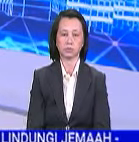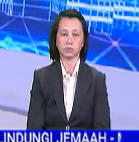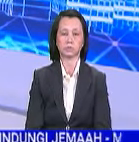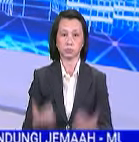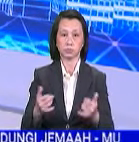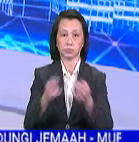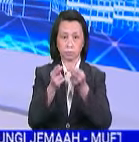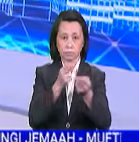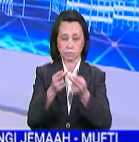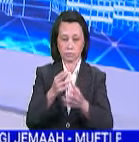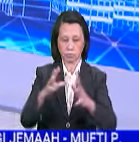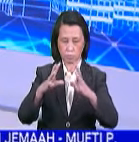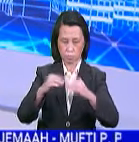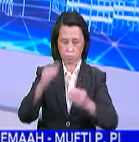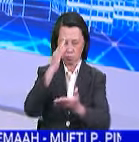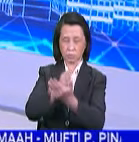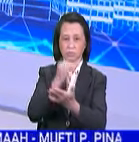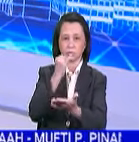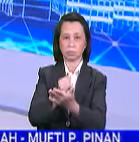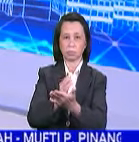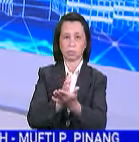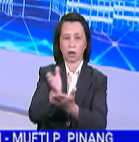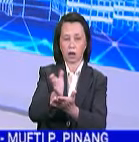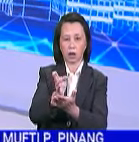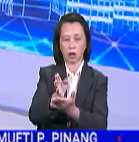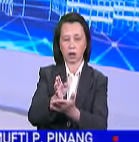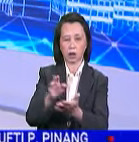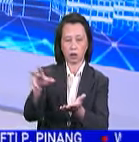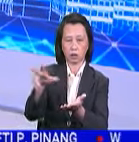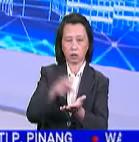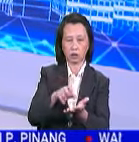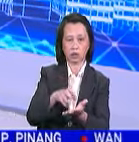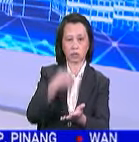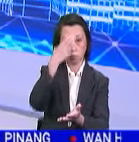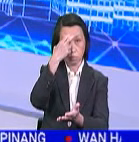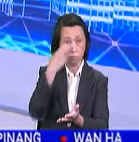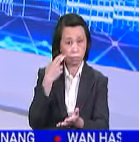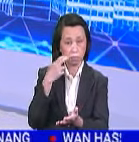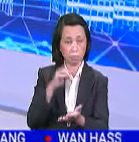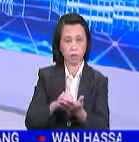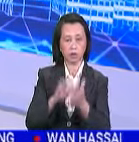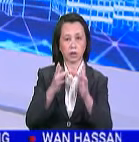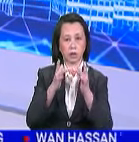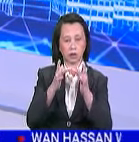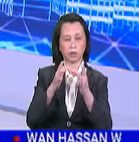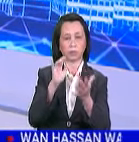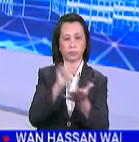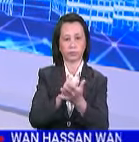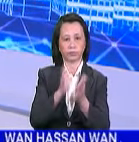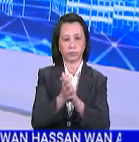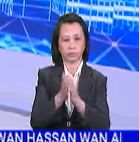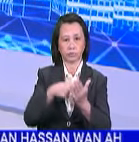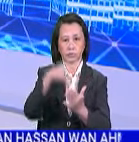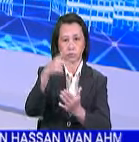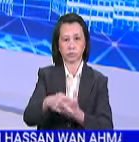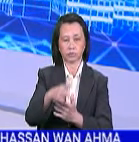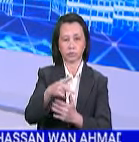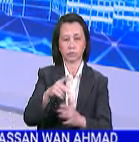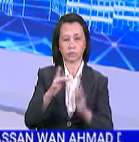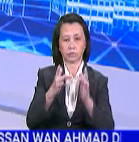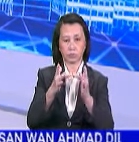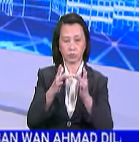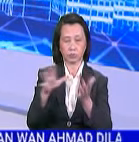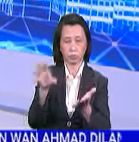Ini pula usaha membanteras jenayah pelanggaran hak cipta filem atau cetak rompak di internet. Ke arah itu, program Cyber